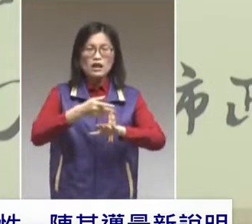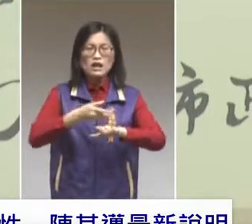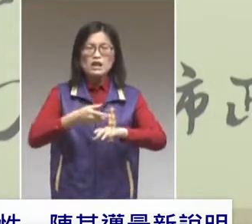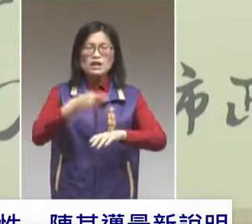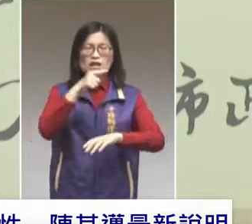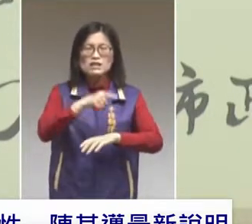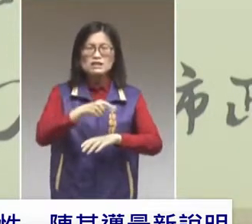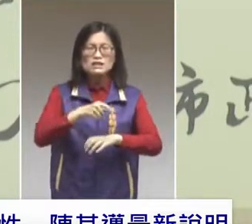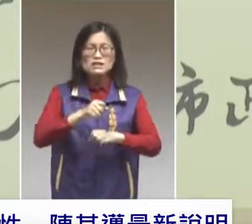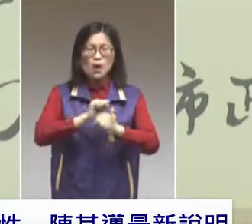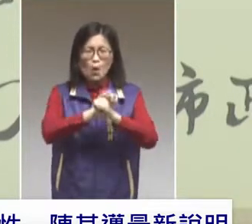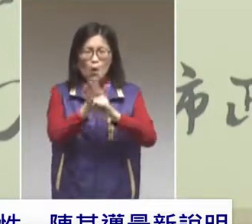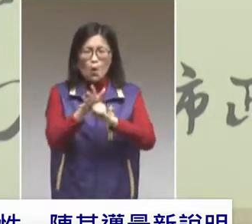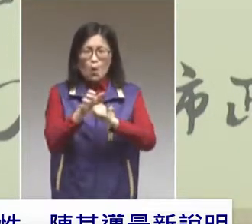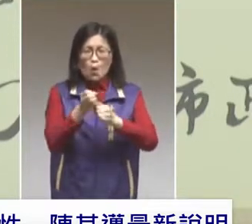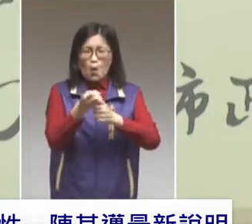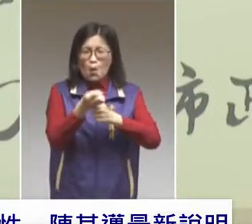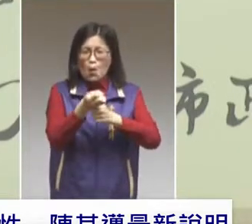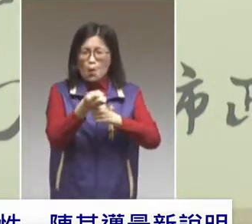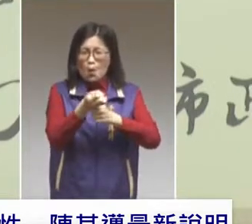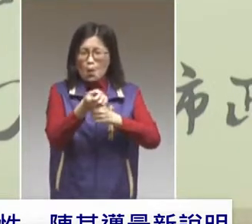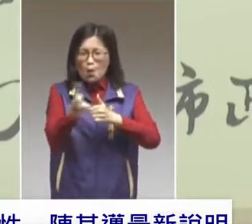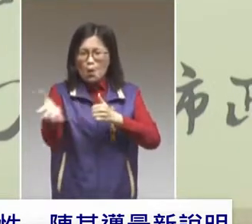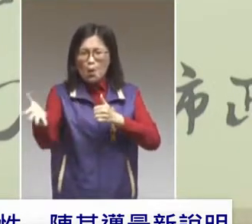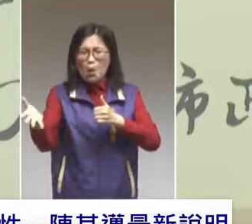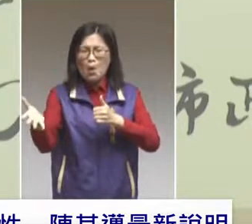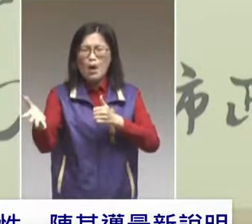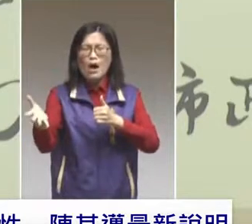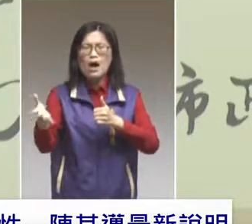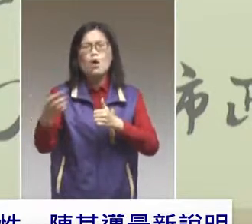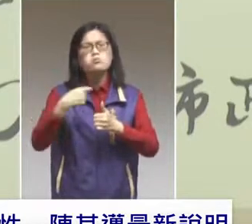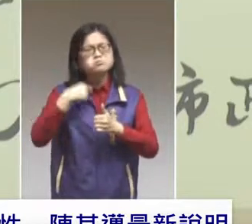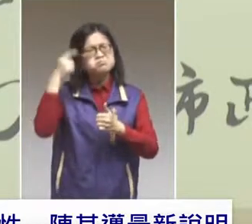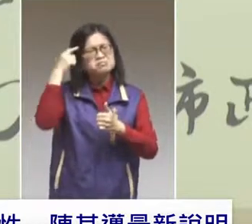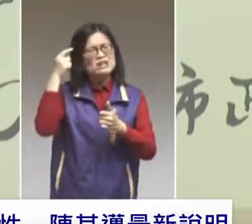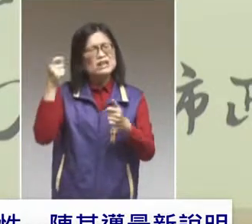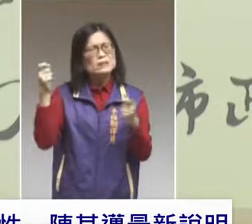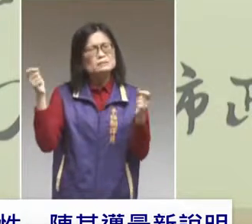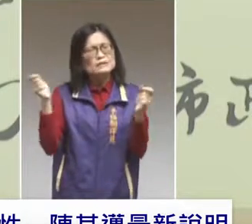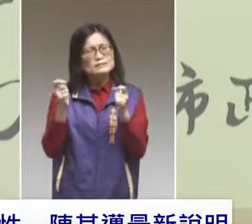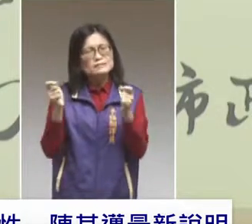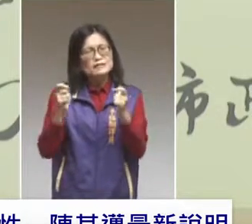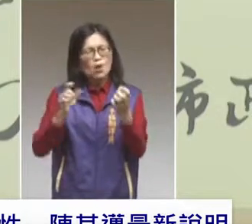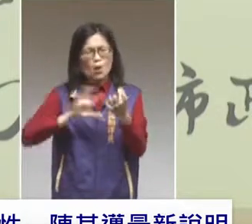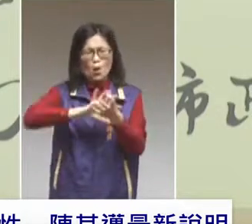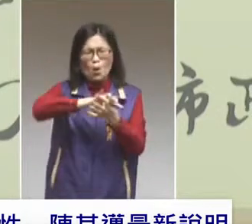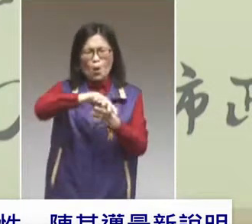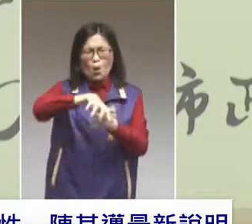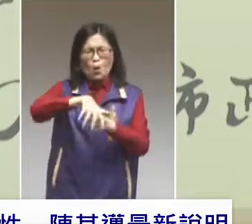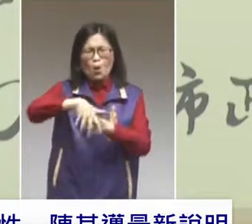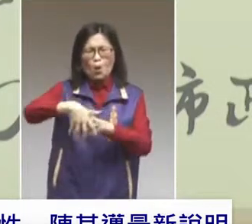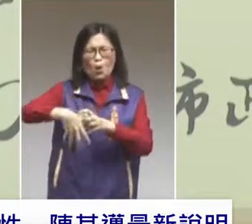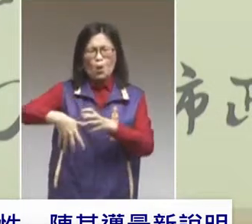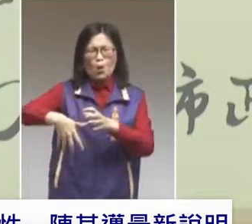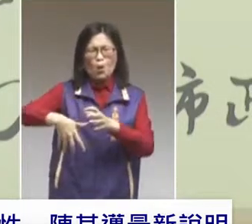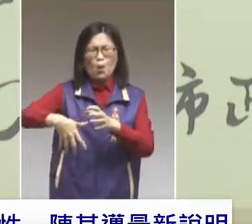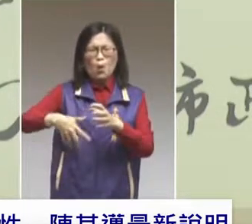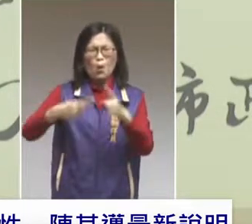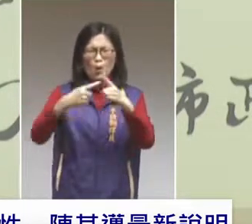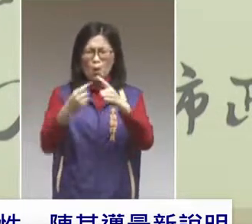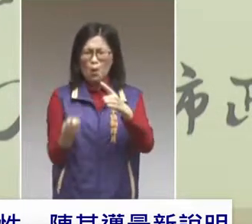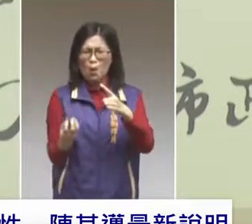那这个 COVID-19 的这个感染的短期内，我想在全球引起